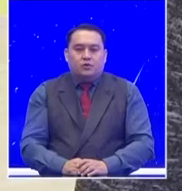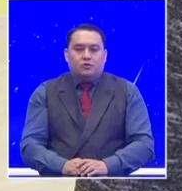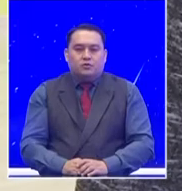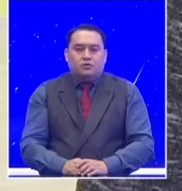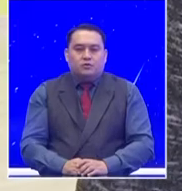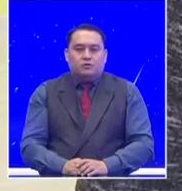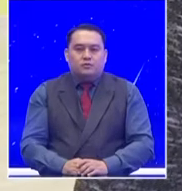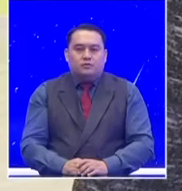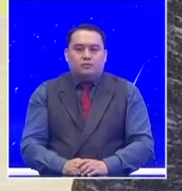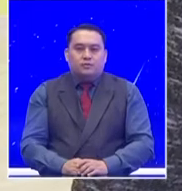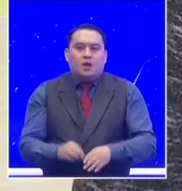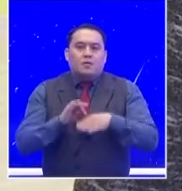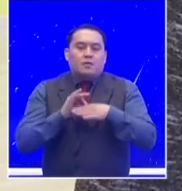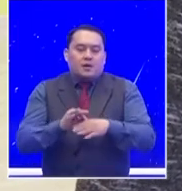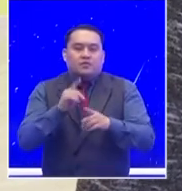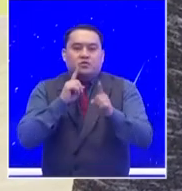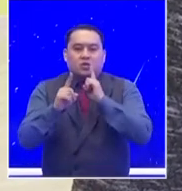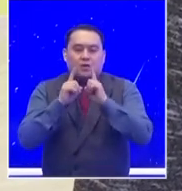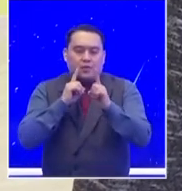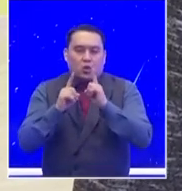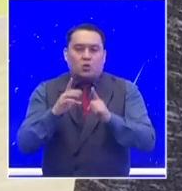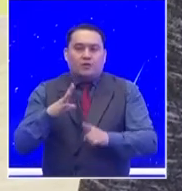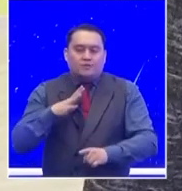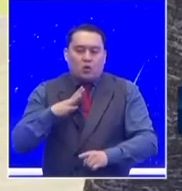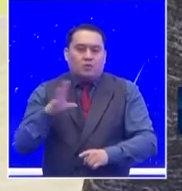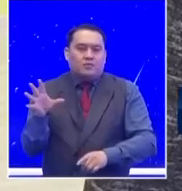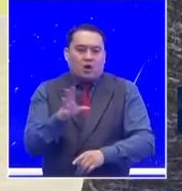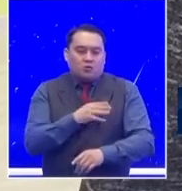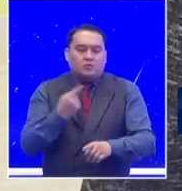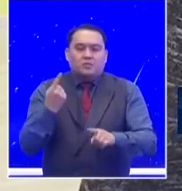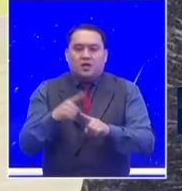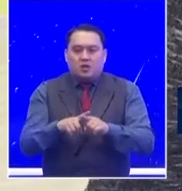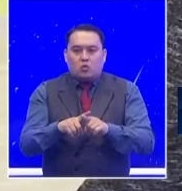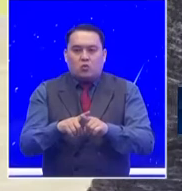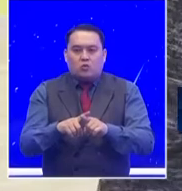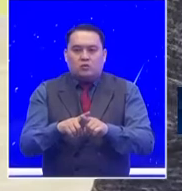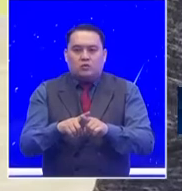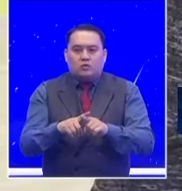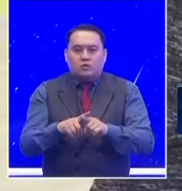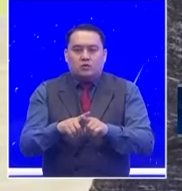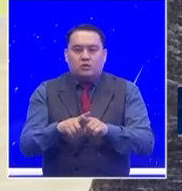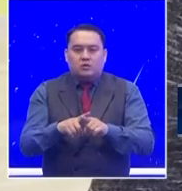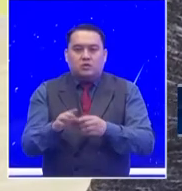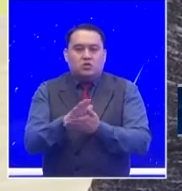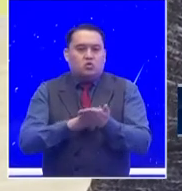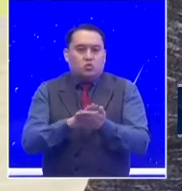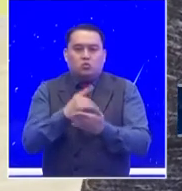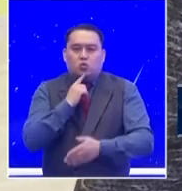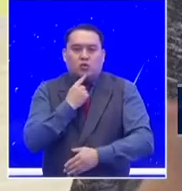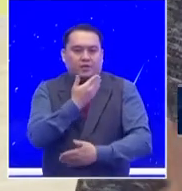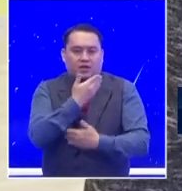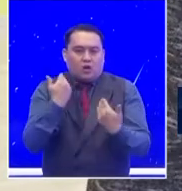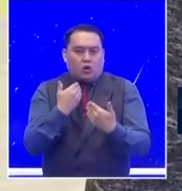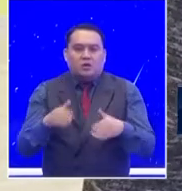Сама методика проведения семинара, она проводится по всем технологиям, которые мы сегодня видим, и ничего тут нового нету.